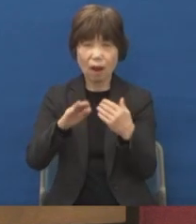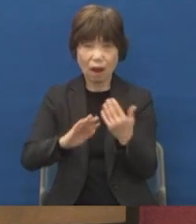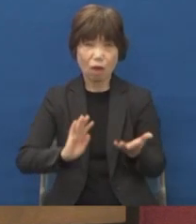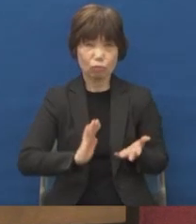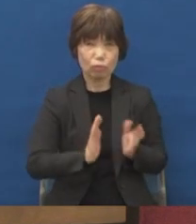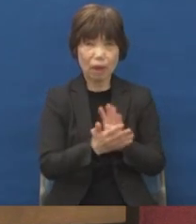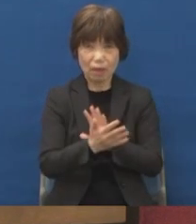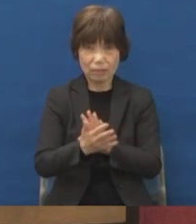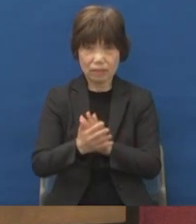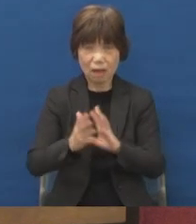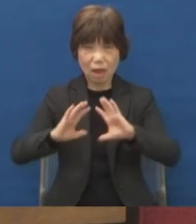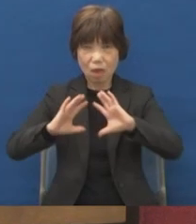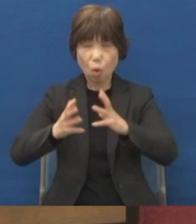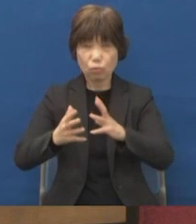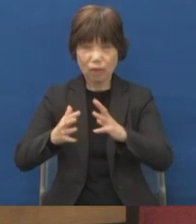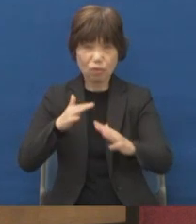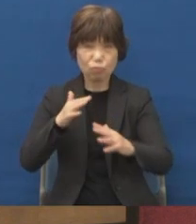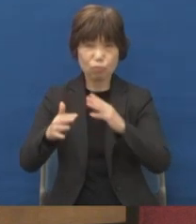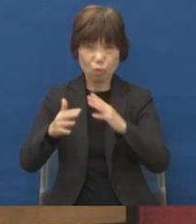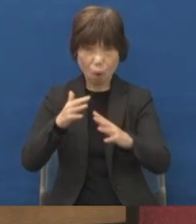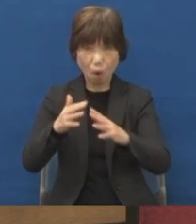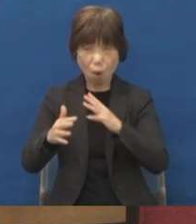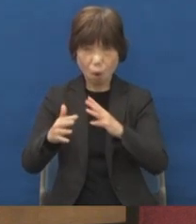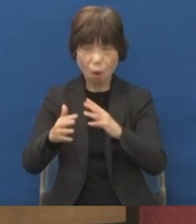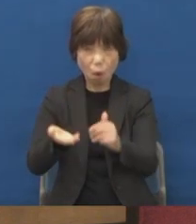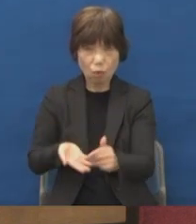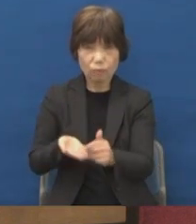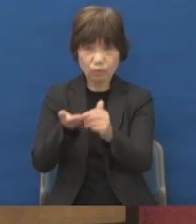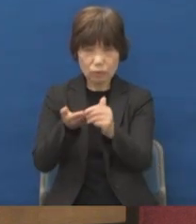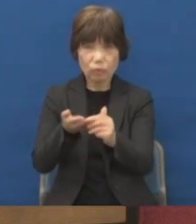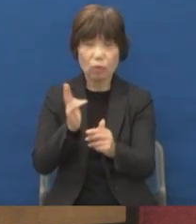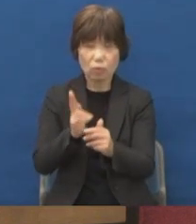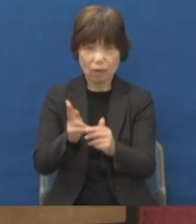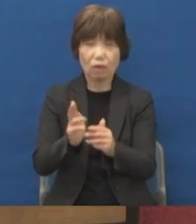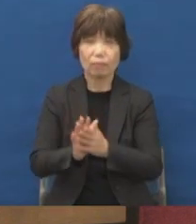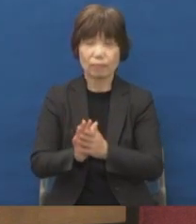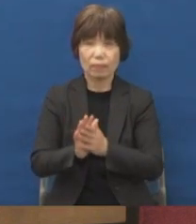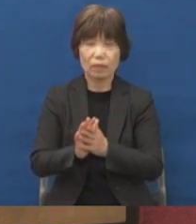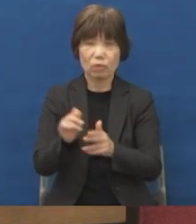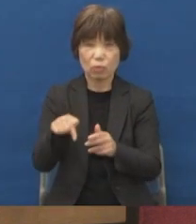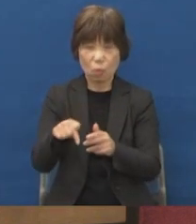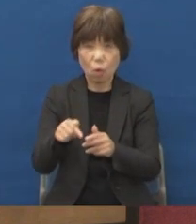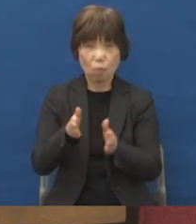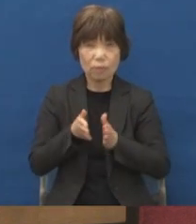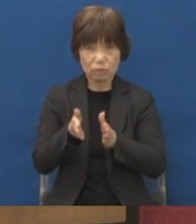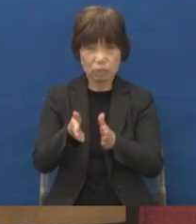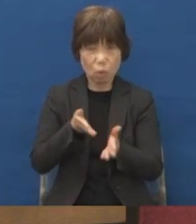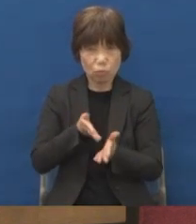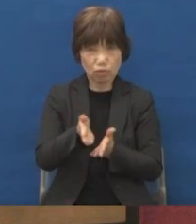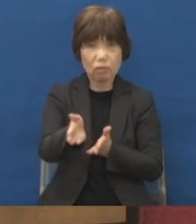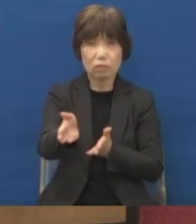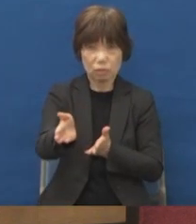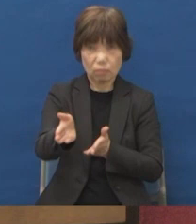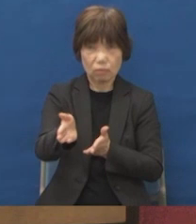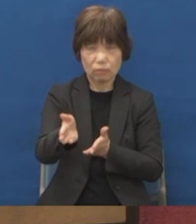際紛争助長国家、死の承認国家への道を突き進むことにほかなり